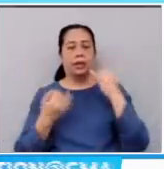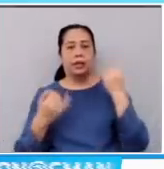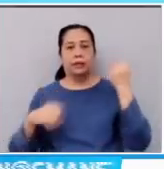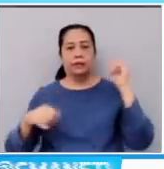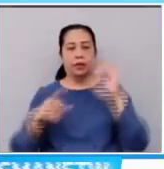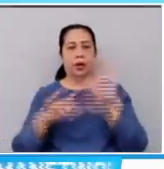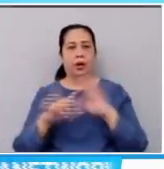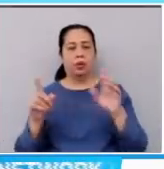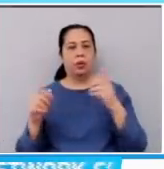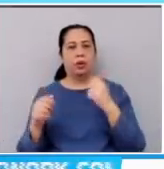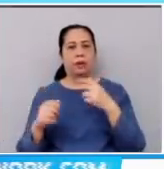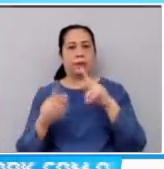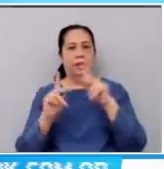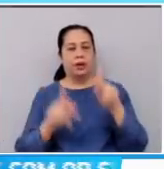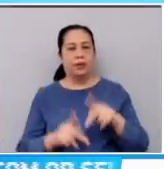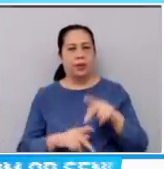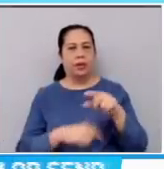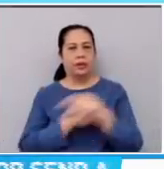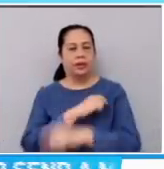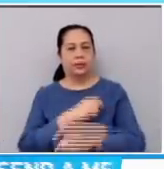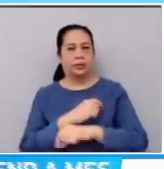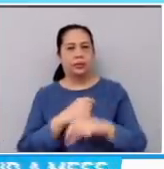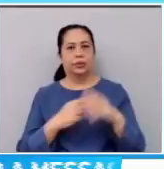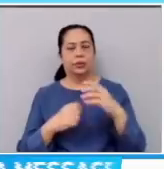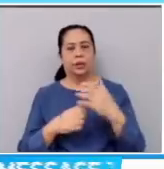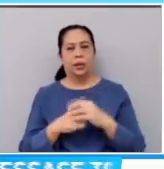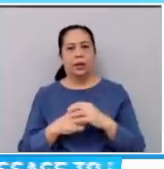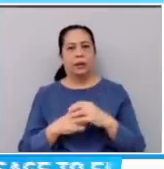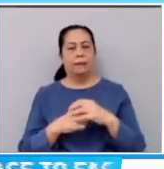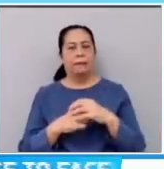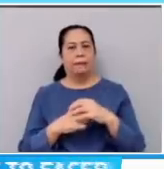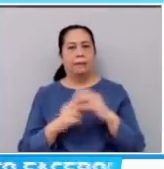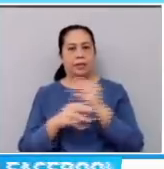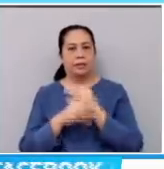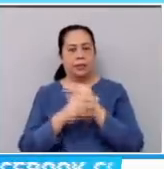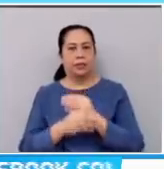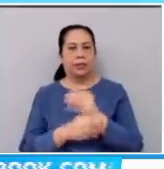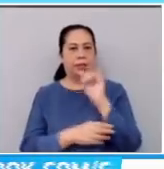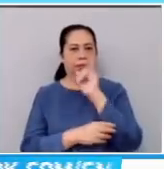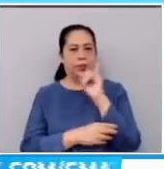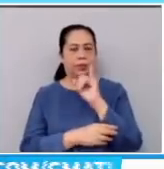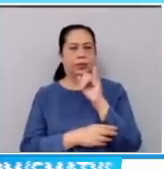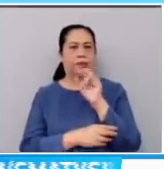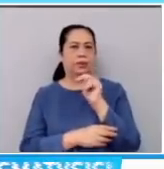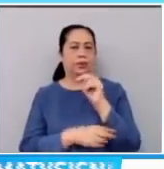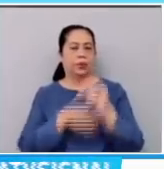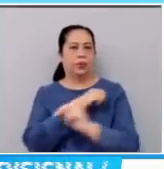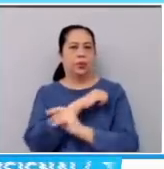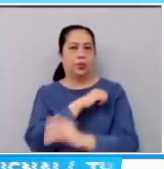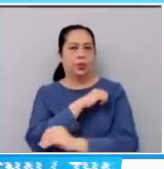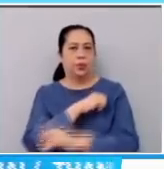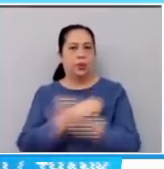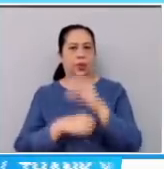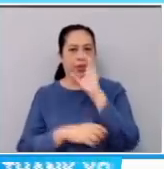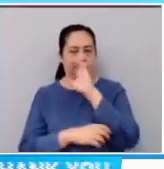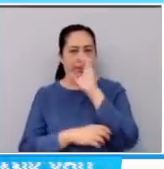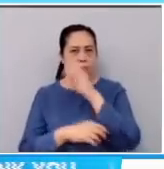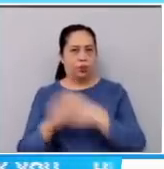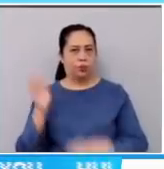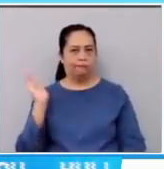Palawan, Camarines Provinces, Masbate, Iloilo, Negros Occidental at sa Cebu.